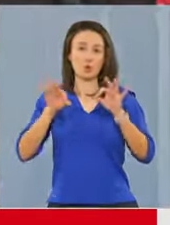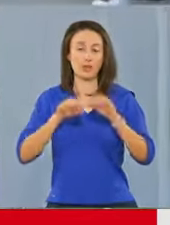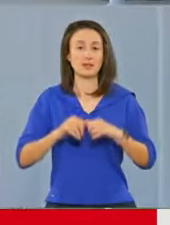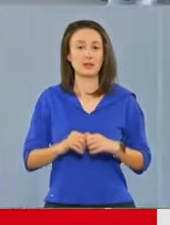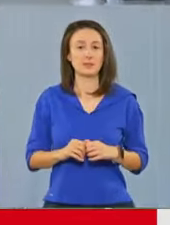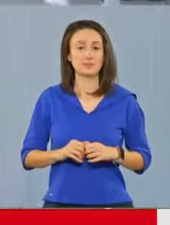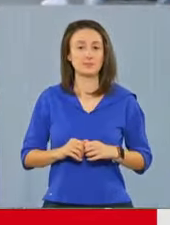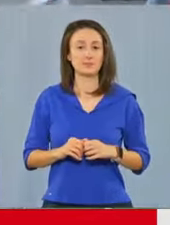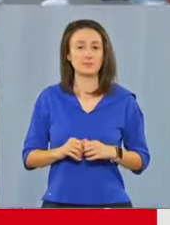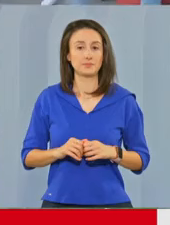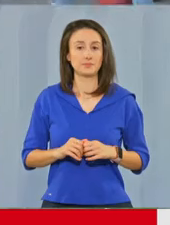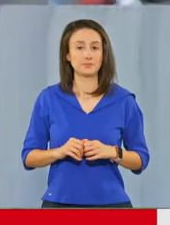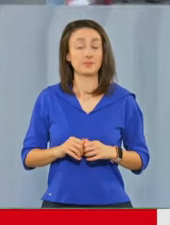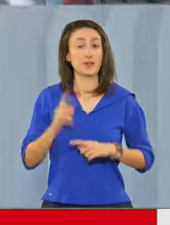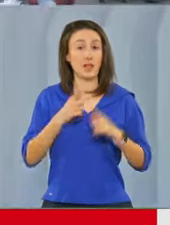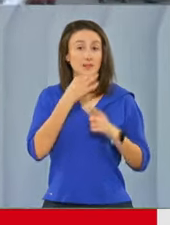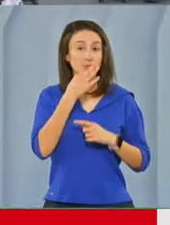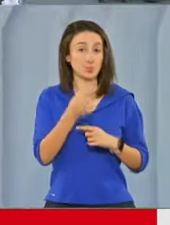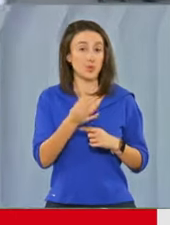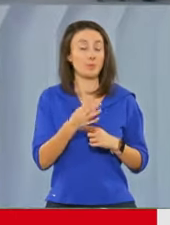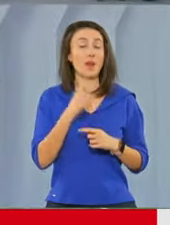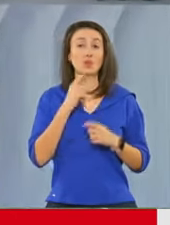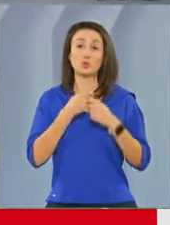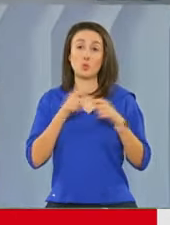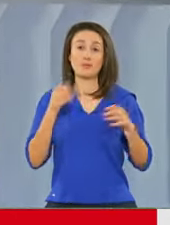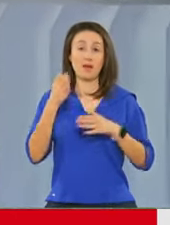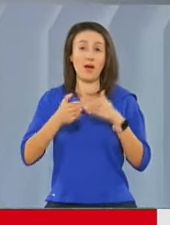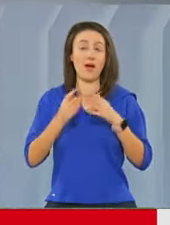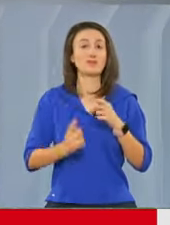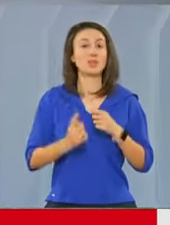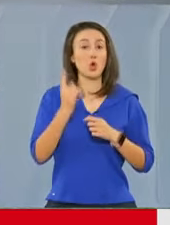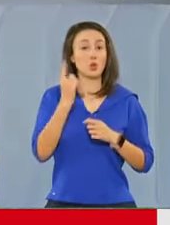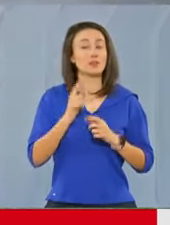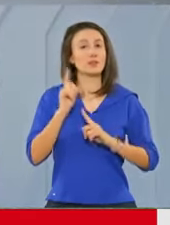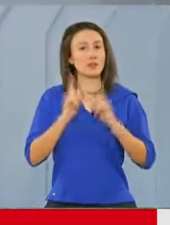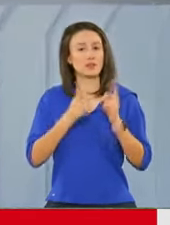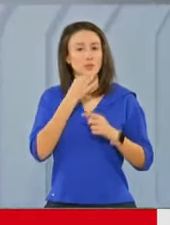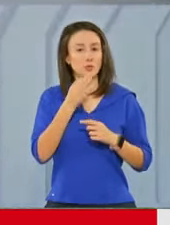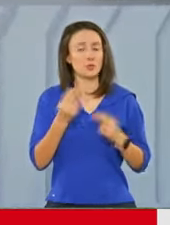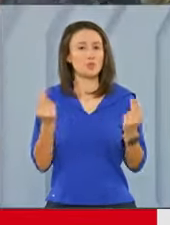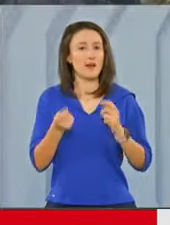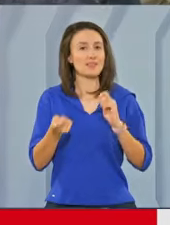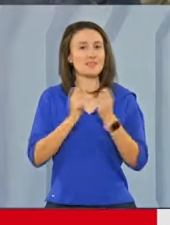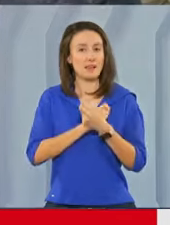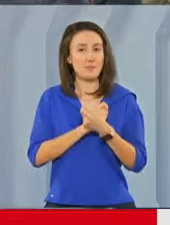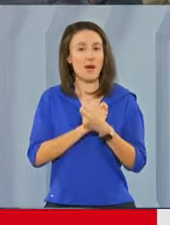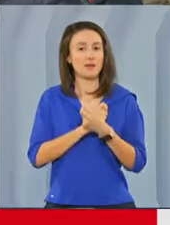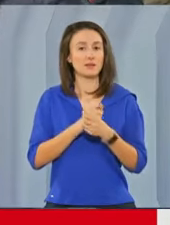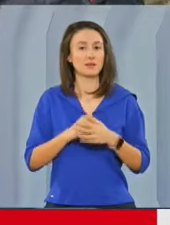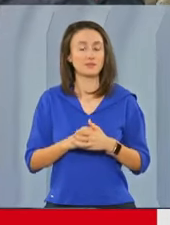nord? Dacă ne referim la toată gara de nord, dacă ne referim la schimbarea